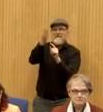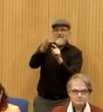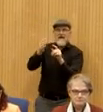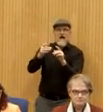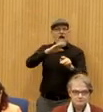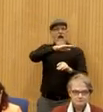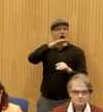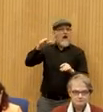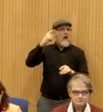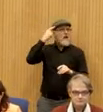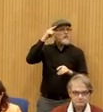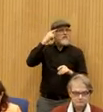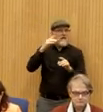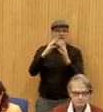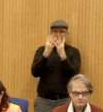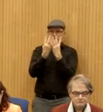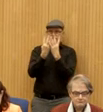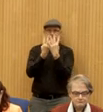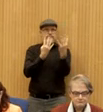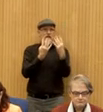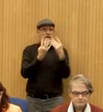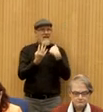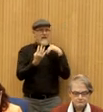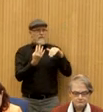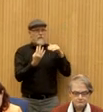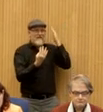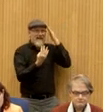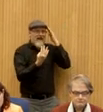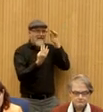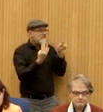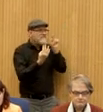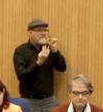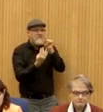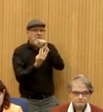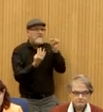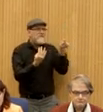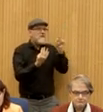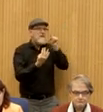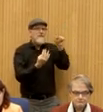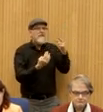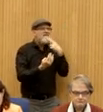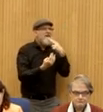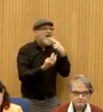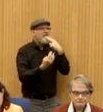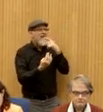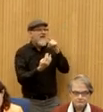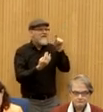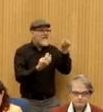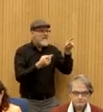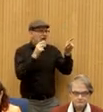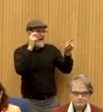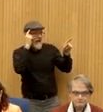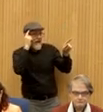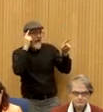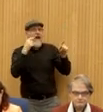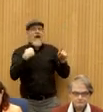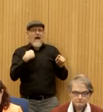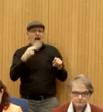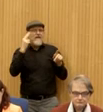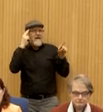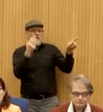gut zusammenarbeiten, Vertrauen da ist und ich mich an der Umgebung zurechtfinde. Für mich ist es in der